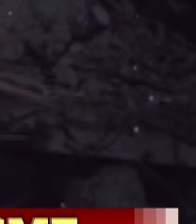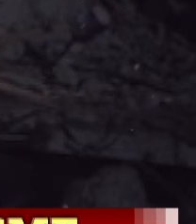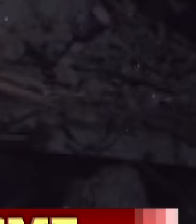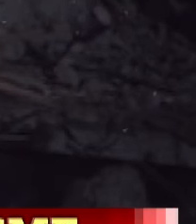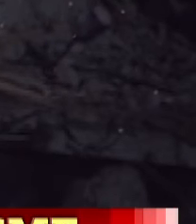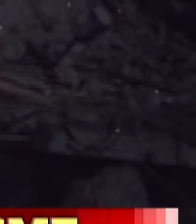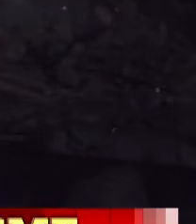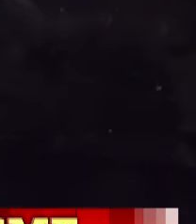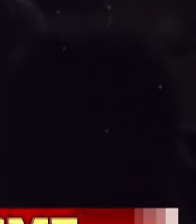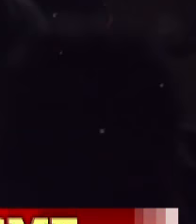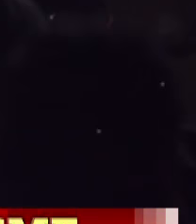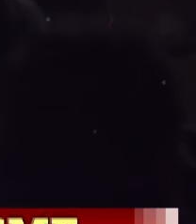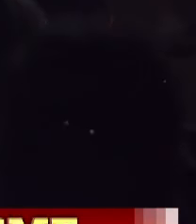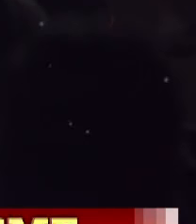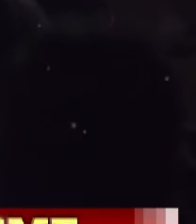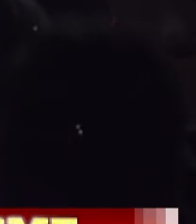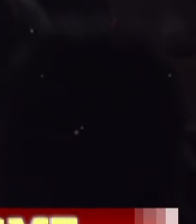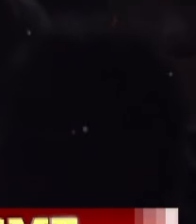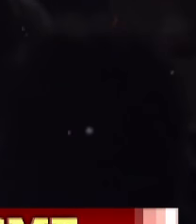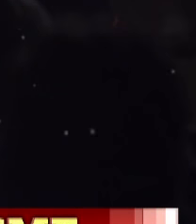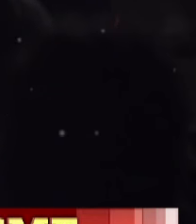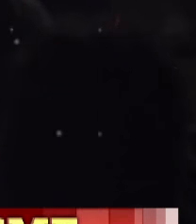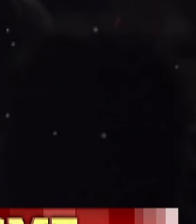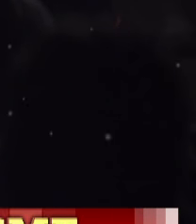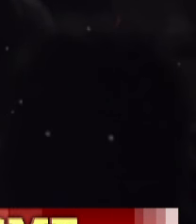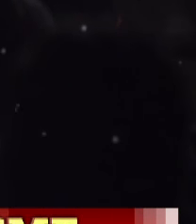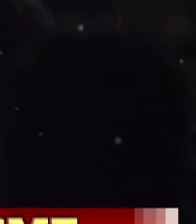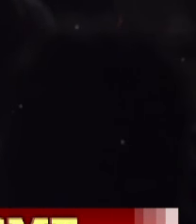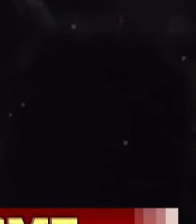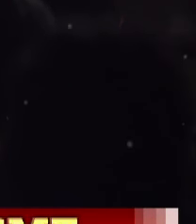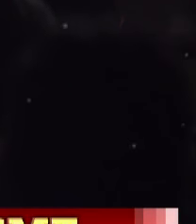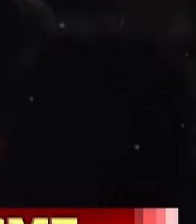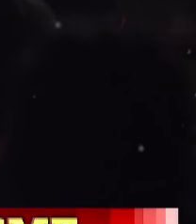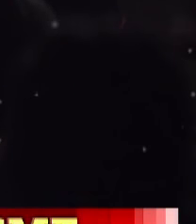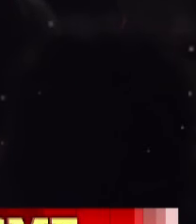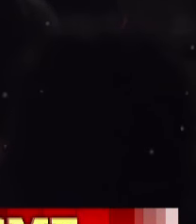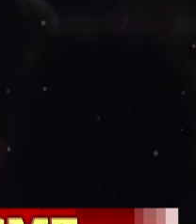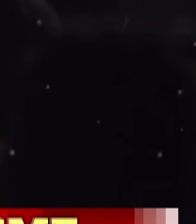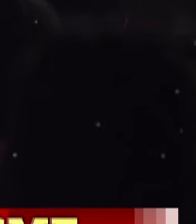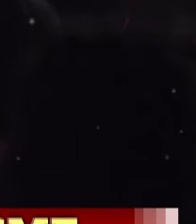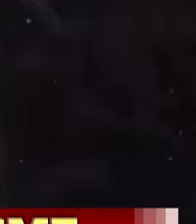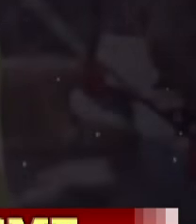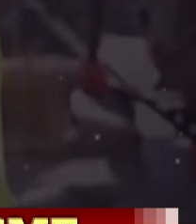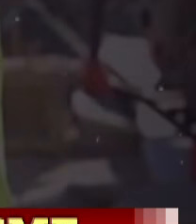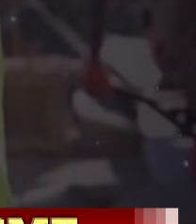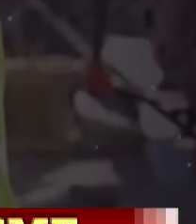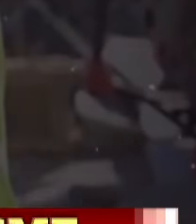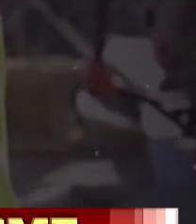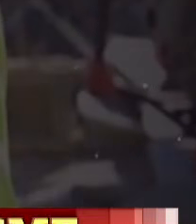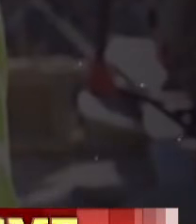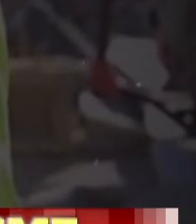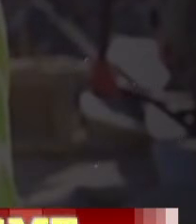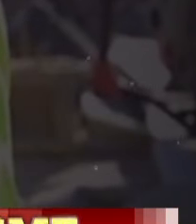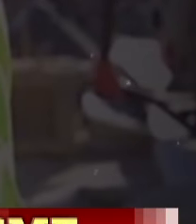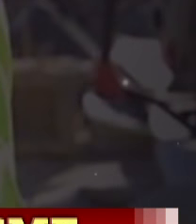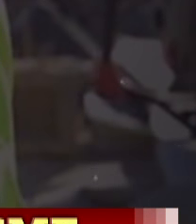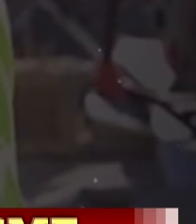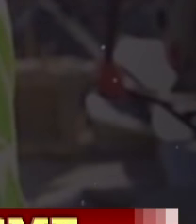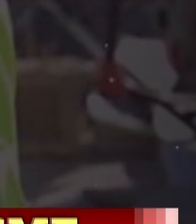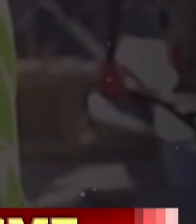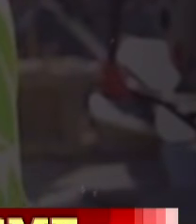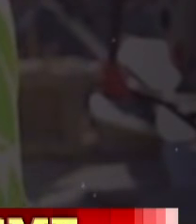karışır içim, tükenir aşkım sensiz gül. Sen